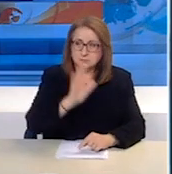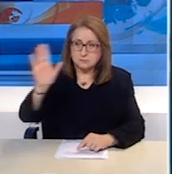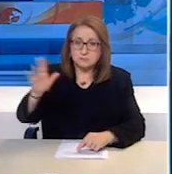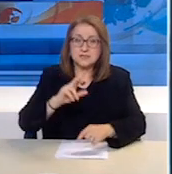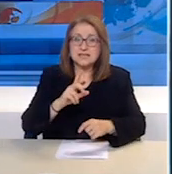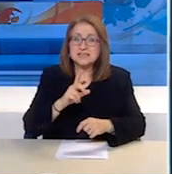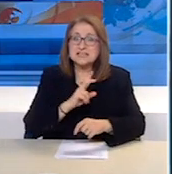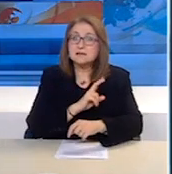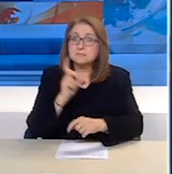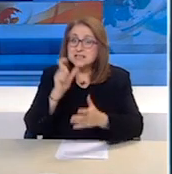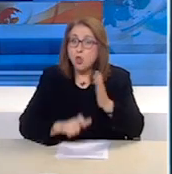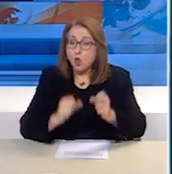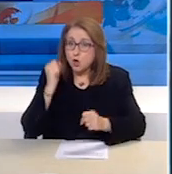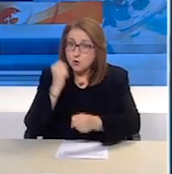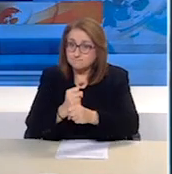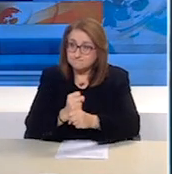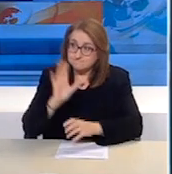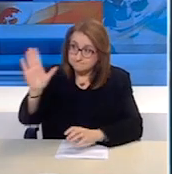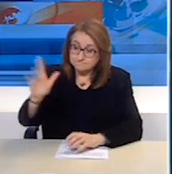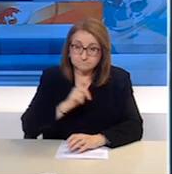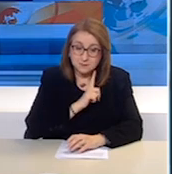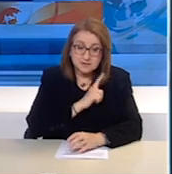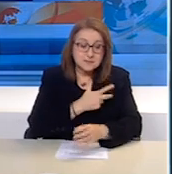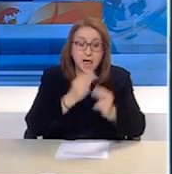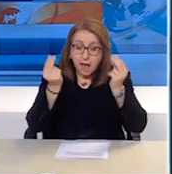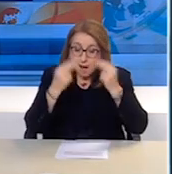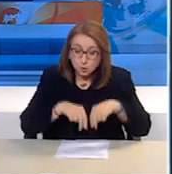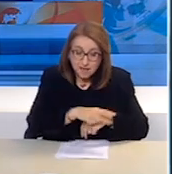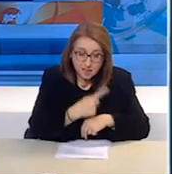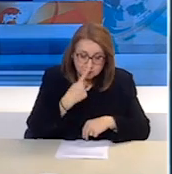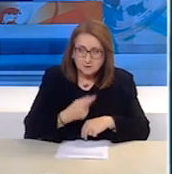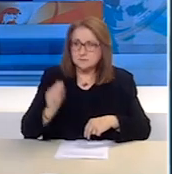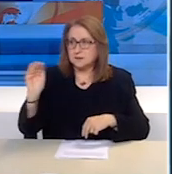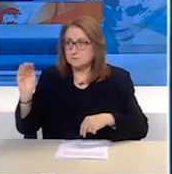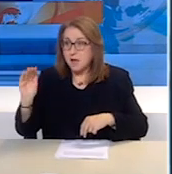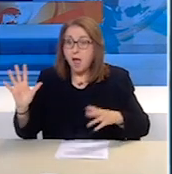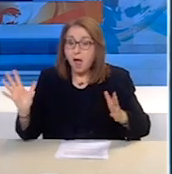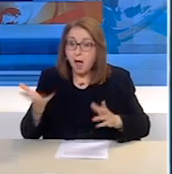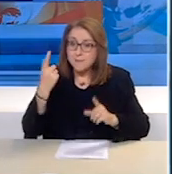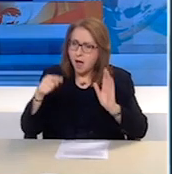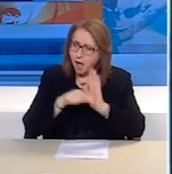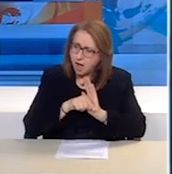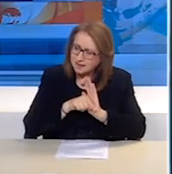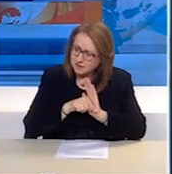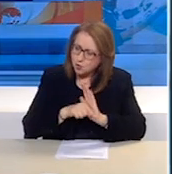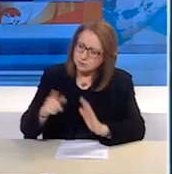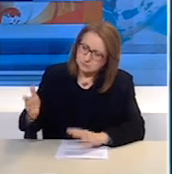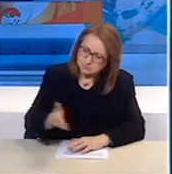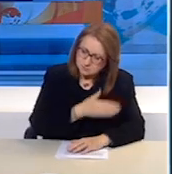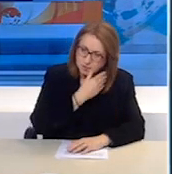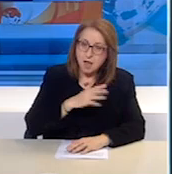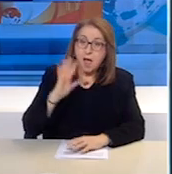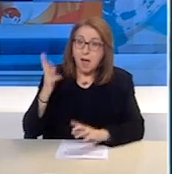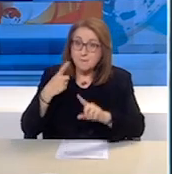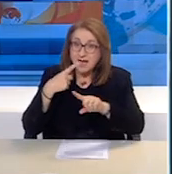περίπτωση που το τεστ είναι θετικό, παραμονή στο ξενοδοχείο και για τις 14 ημέρες καραντίνας, σε περίπτωση αρνητικού αποτελέσματος, δυνατότητα ολοκλήρωσης καραντίνας στο